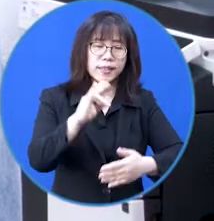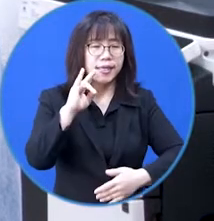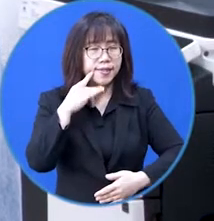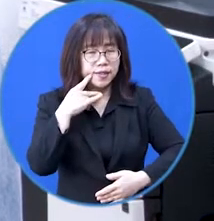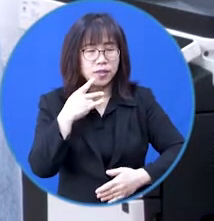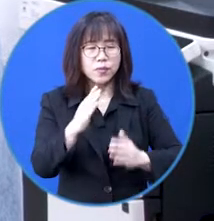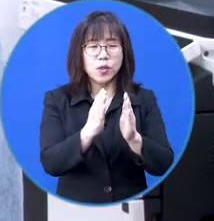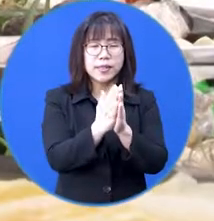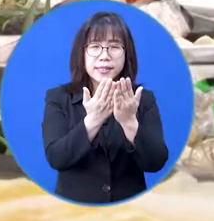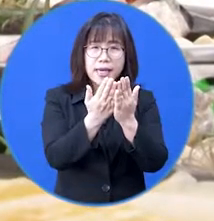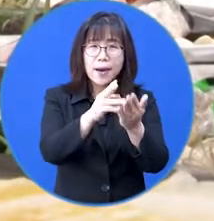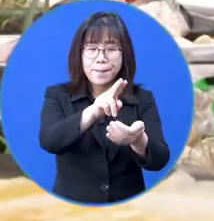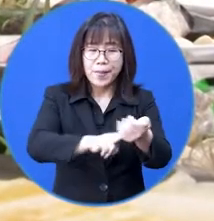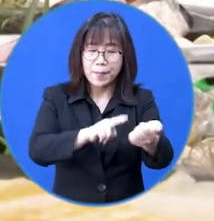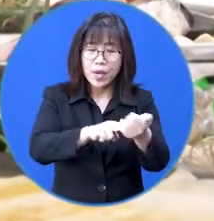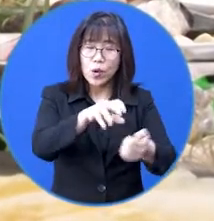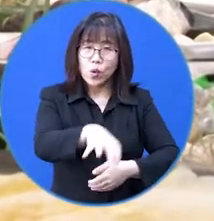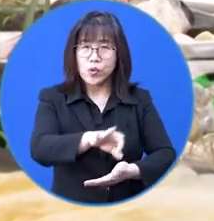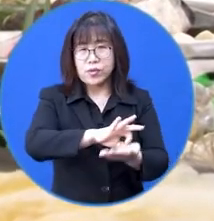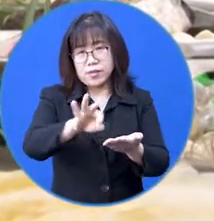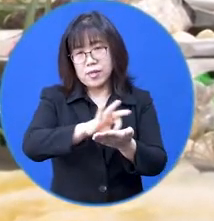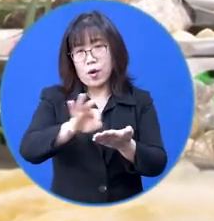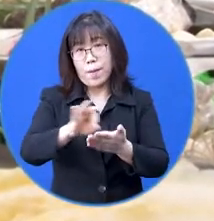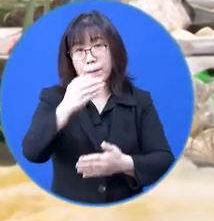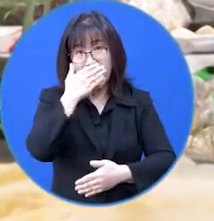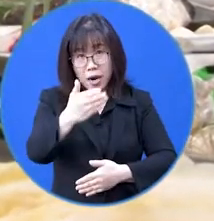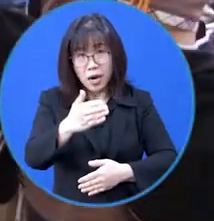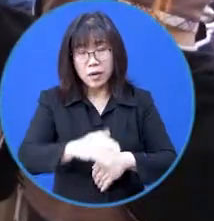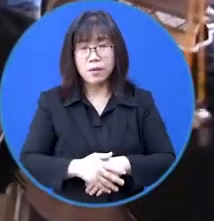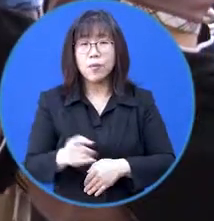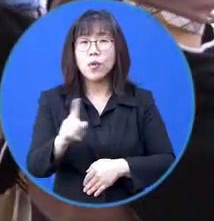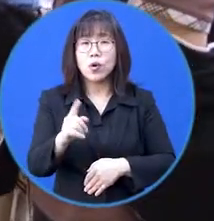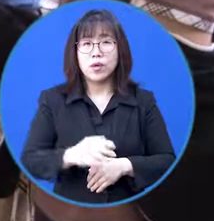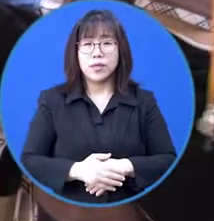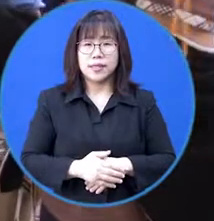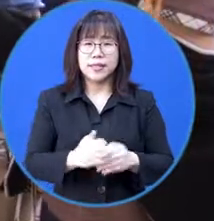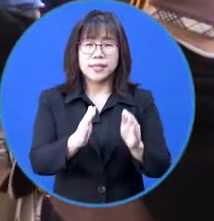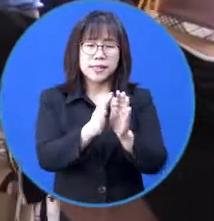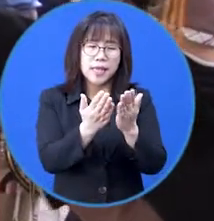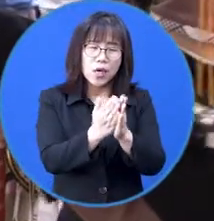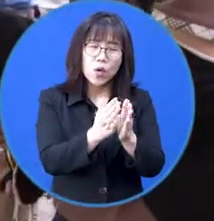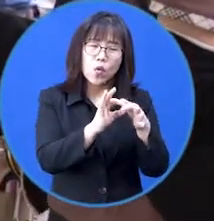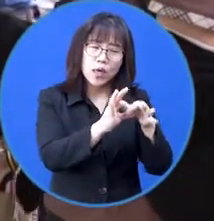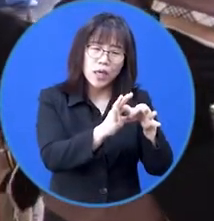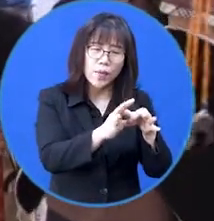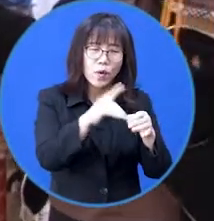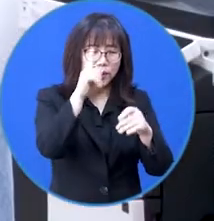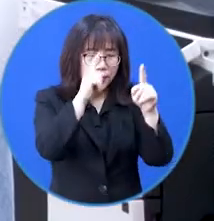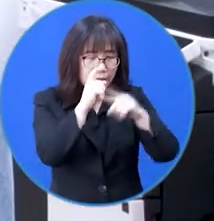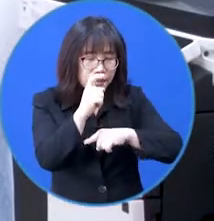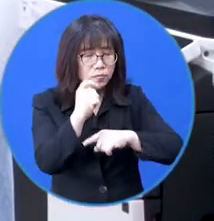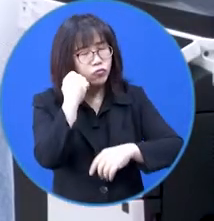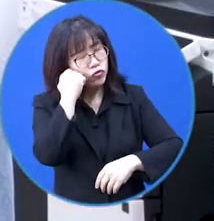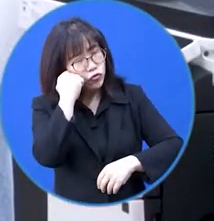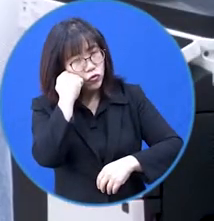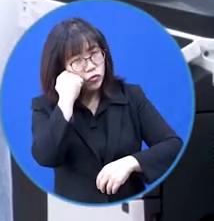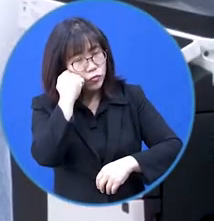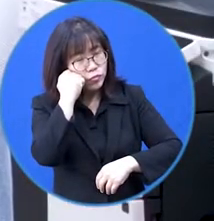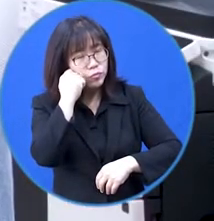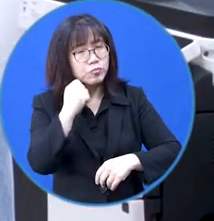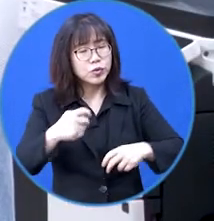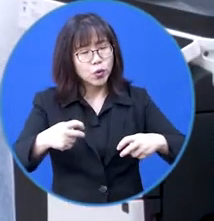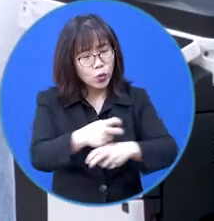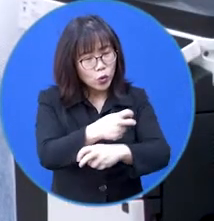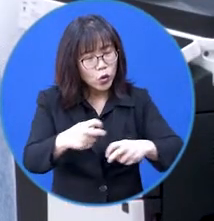체험, 예체능 프로그램, 서점 등이며 청소년 지원카드 사용 제외 대상은 교과 과목 관련 서적,